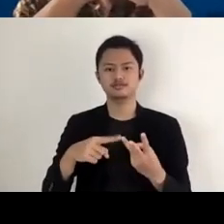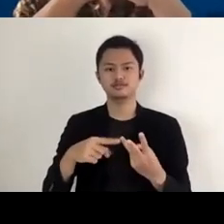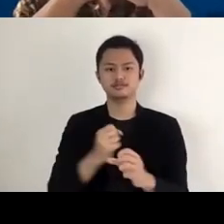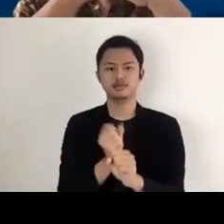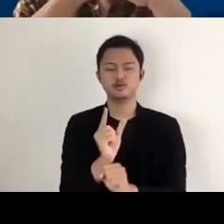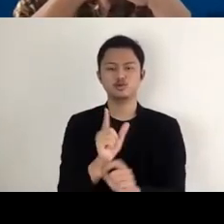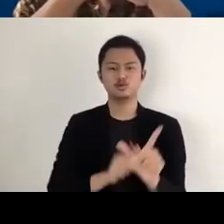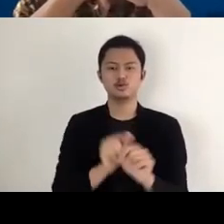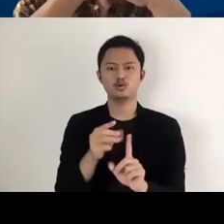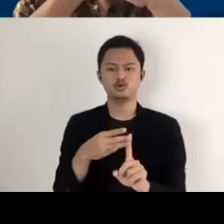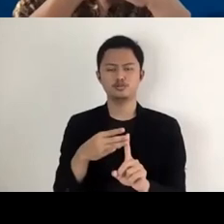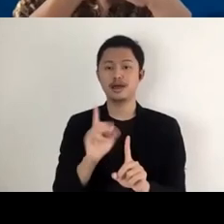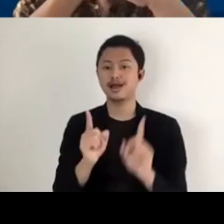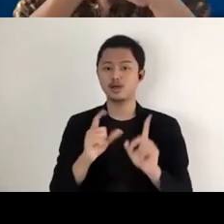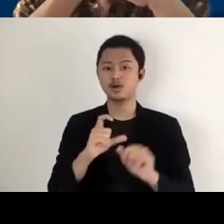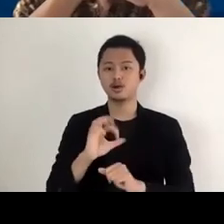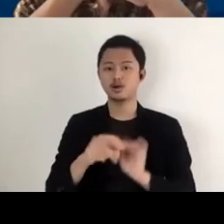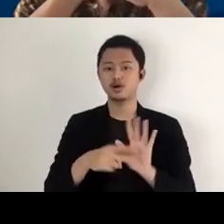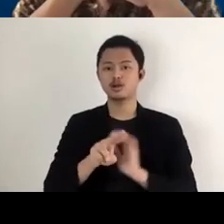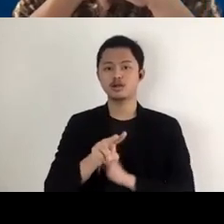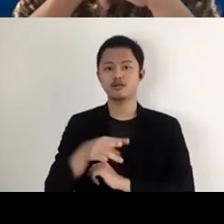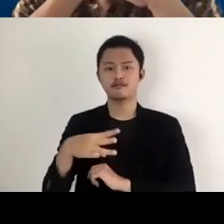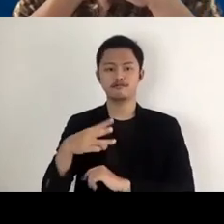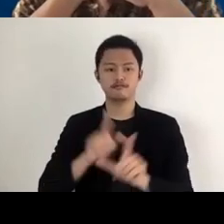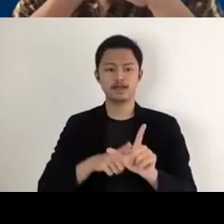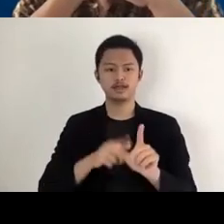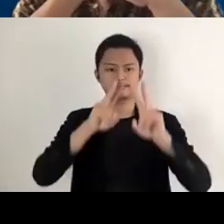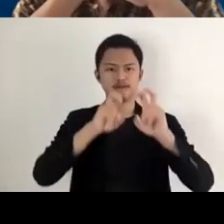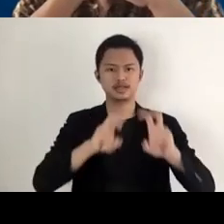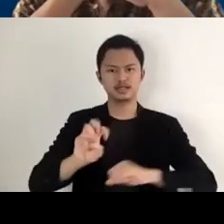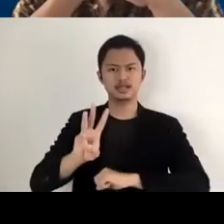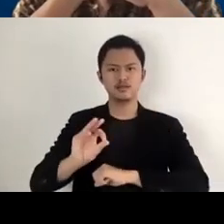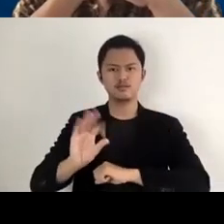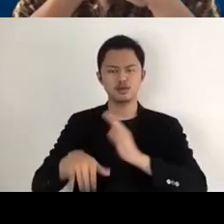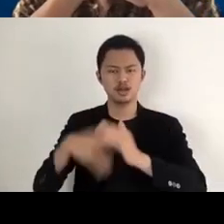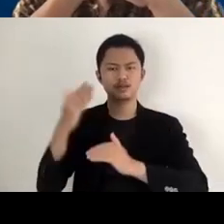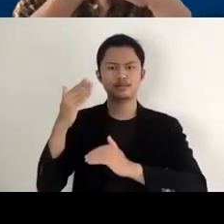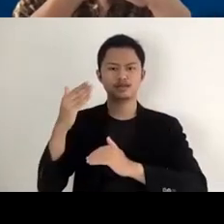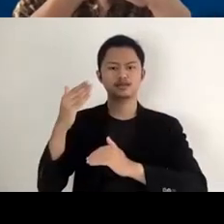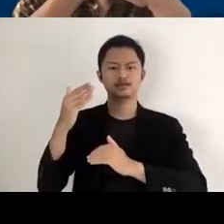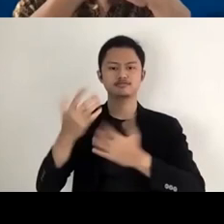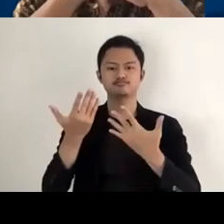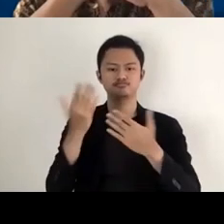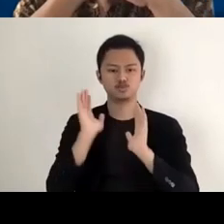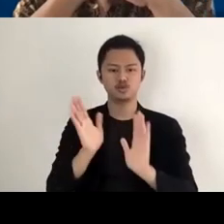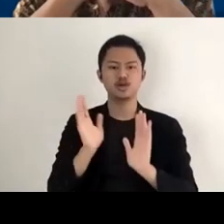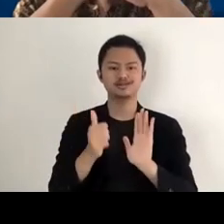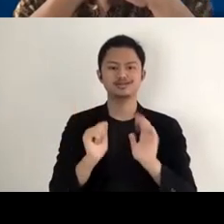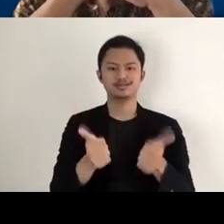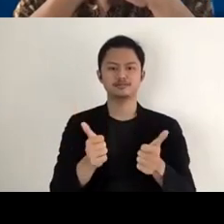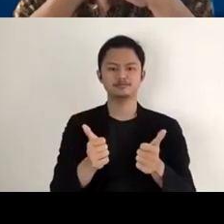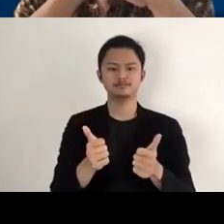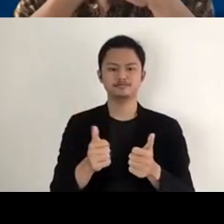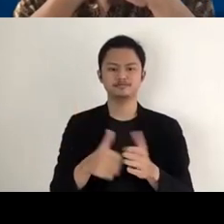dari convey to ada lebih dari 30 hasil penelitian yang sudah tersedia di tiap